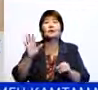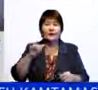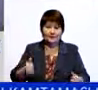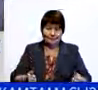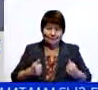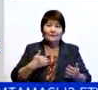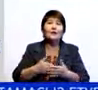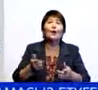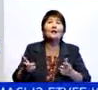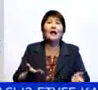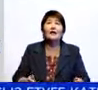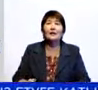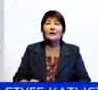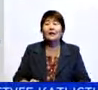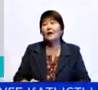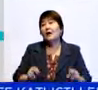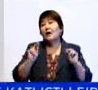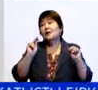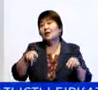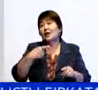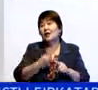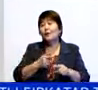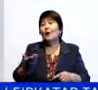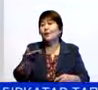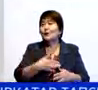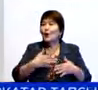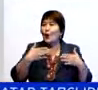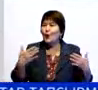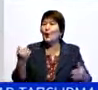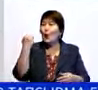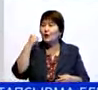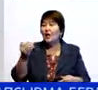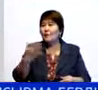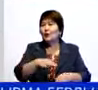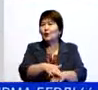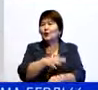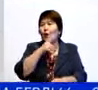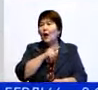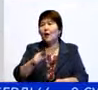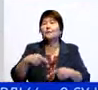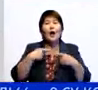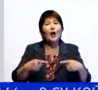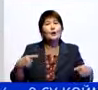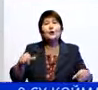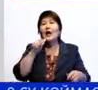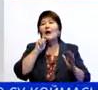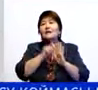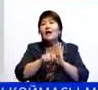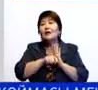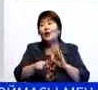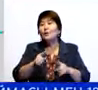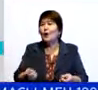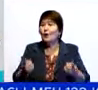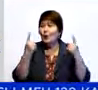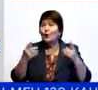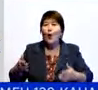дайын. Шынына келгенде, бұл біз үшін үлкен жеңіс. Біз ұзақ уақыттан бері түрлі сынақтан өтудеміз. Бұл